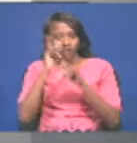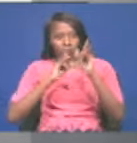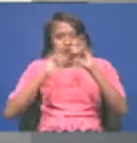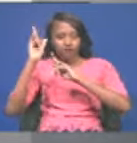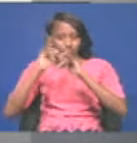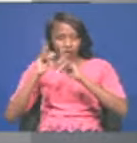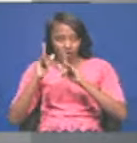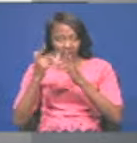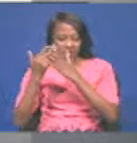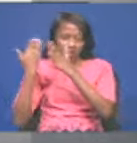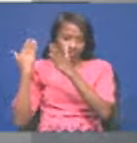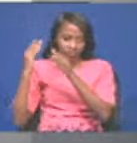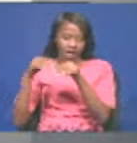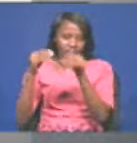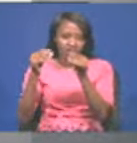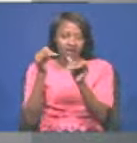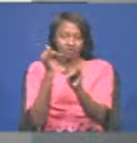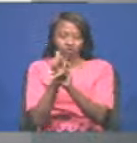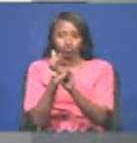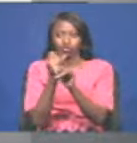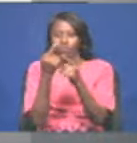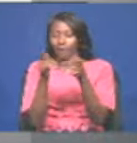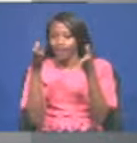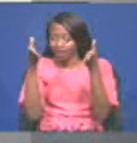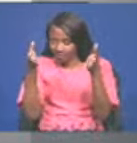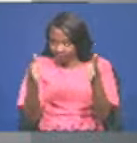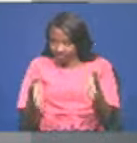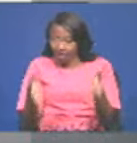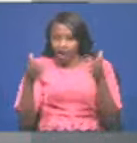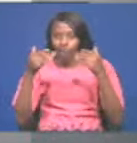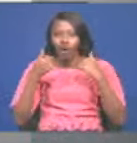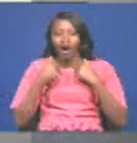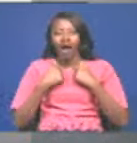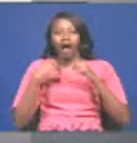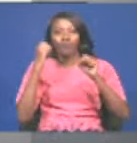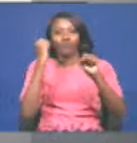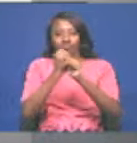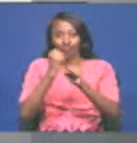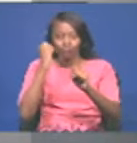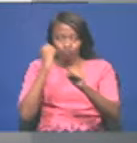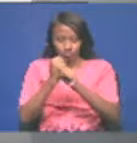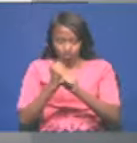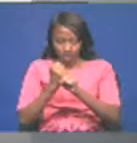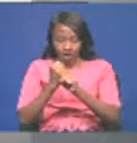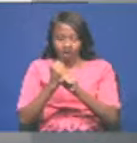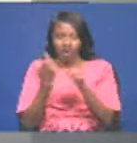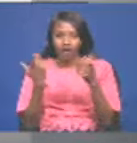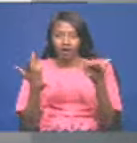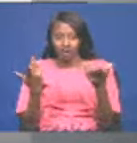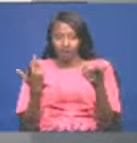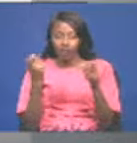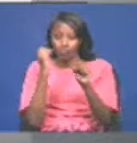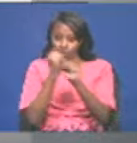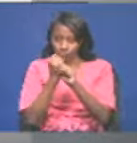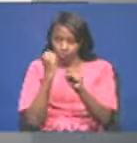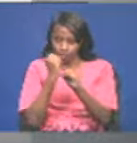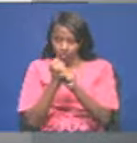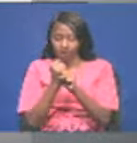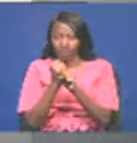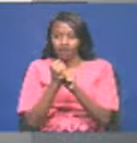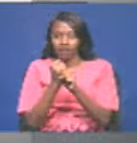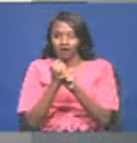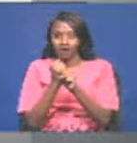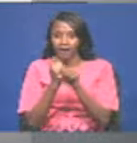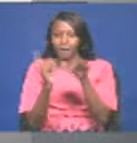nyadhifa nyingine, na kwa sasa basi atakuwa anahujumu ama atakuwa anafanya kazi kama